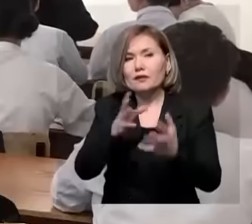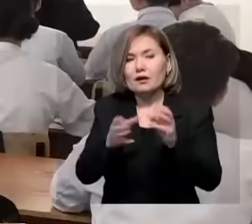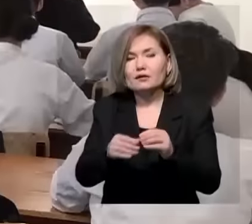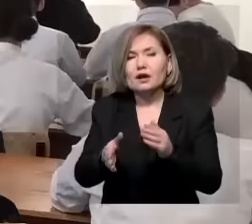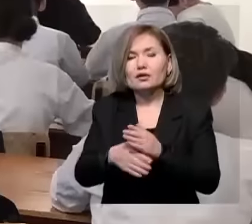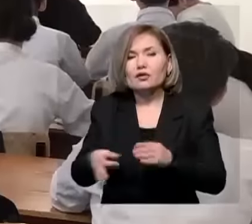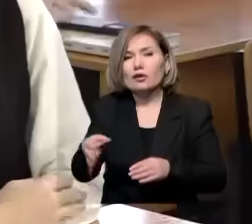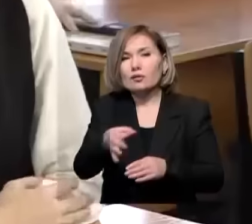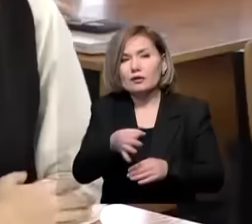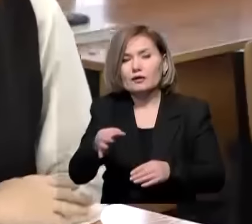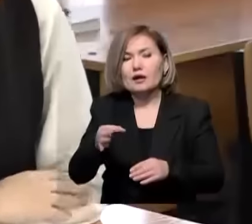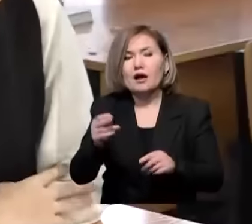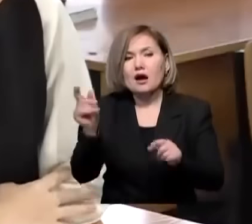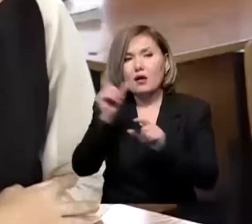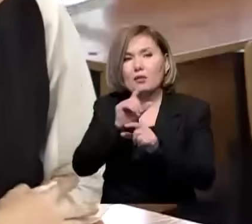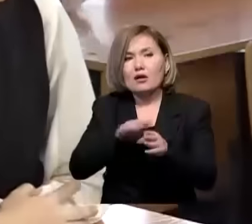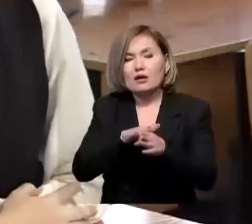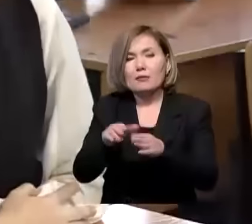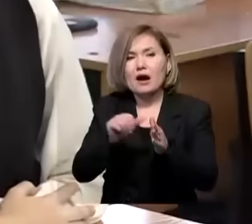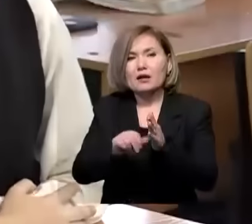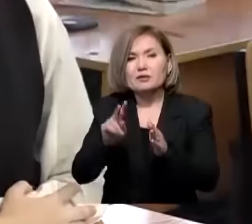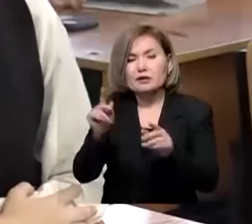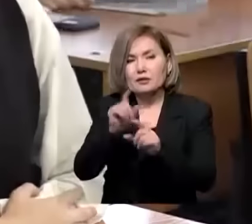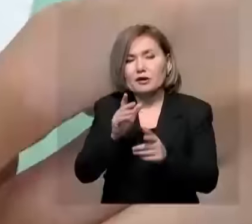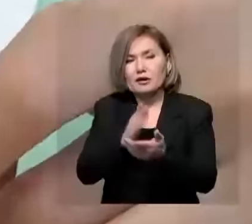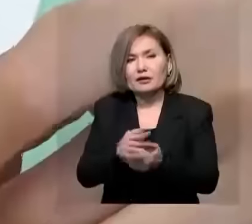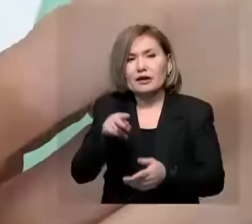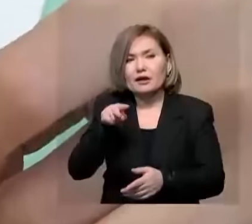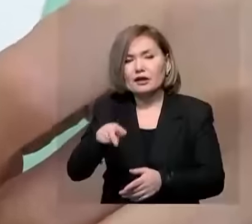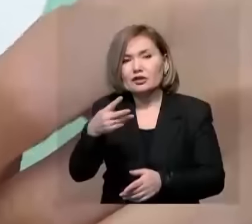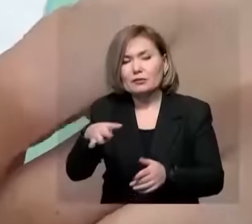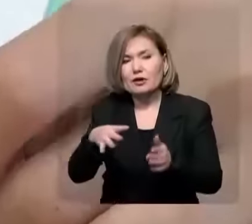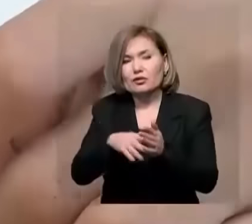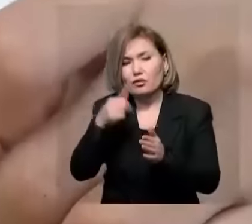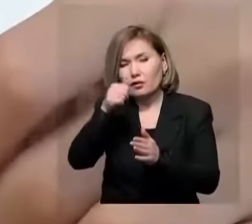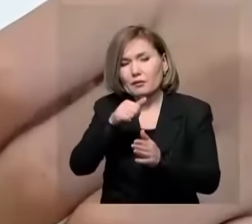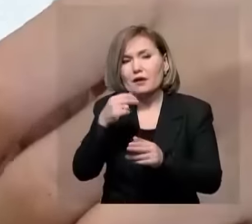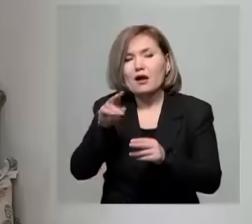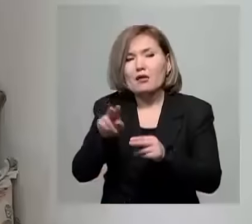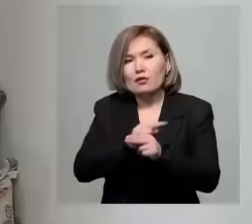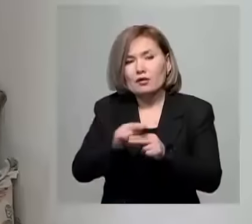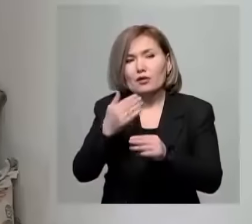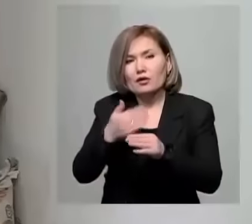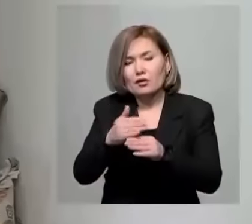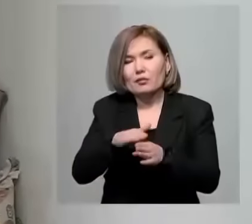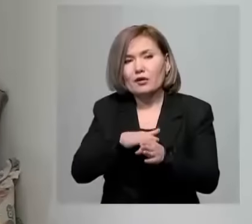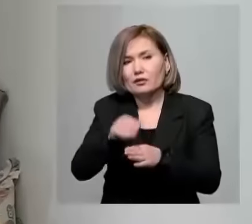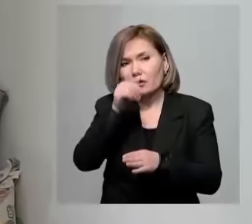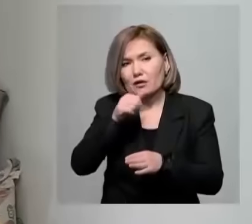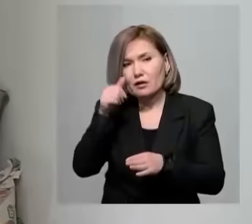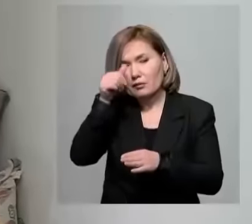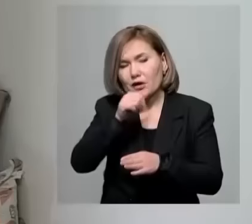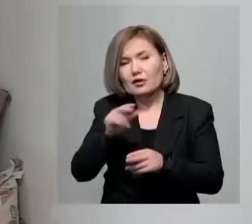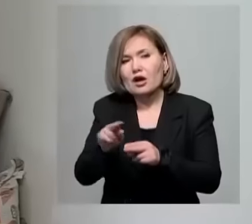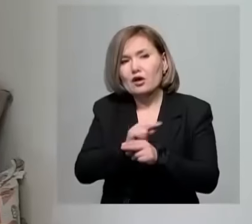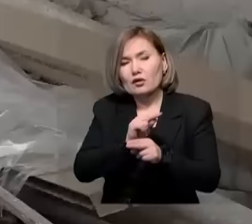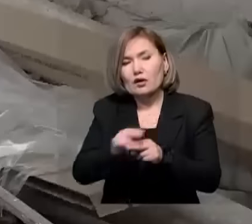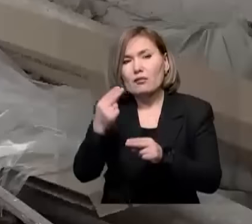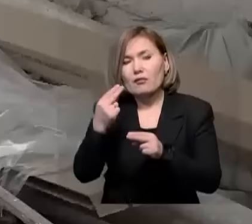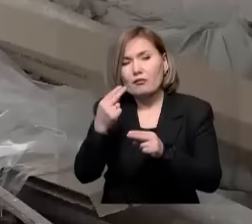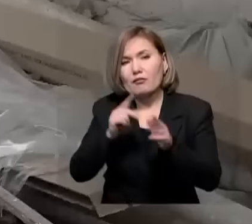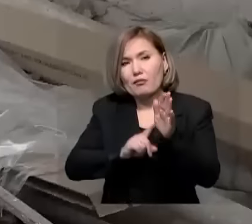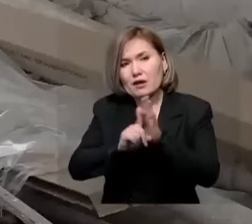облысында күрделі жөндеуді қажет ететін 62 мектеп бар. Олар 2029 жылға дейін кезең-кезеңмен жаңғыртылады. Ал былтыр жөндеуі басталып, аяқ салған мына